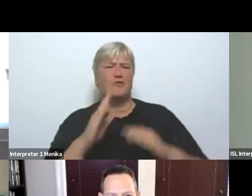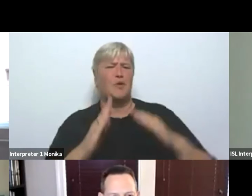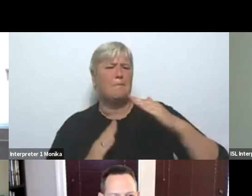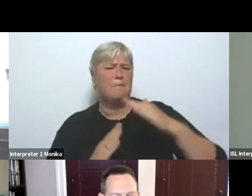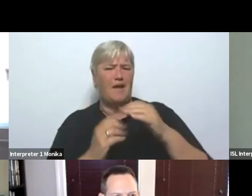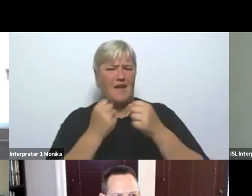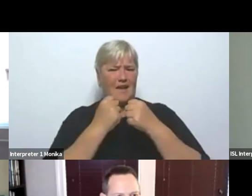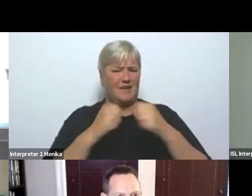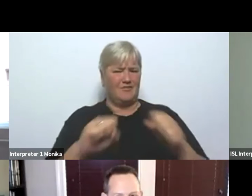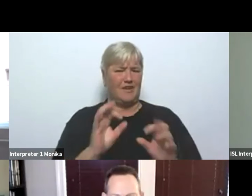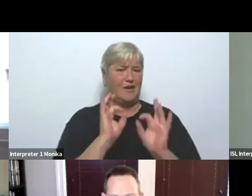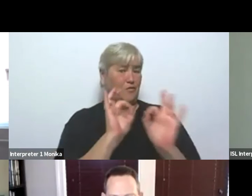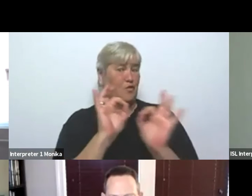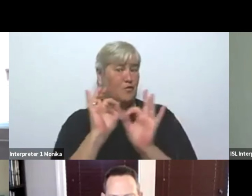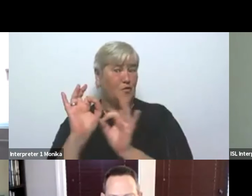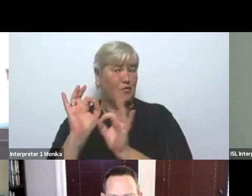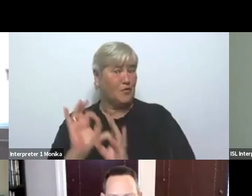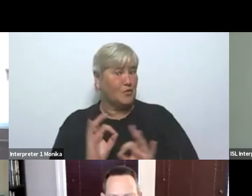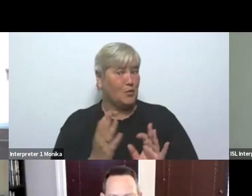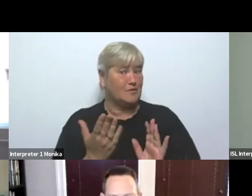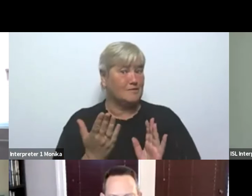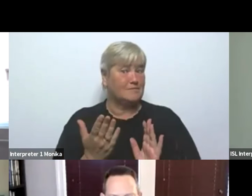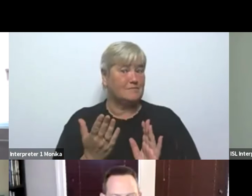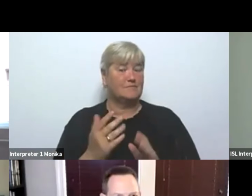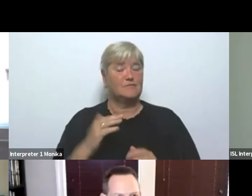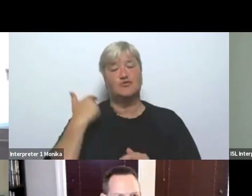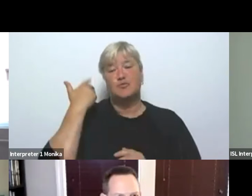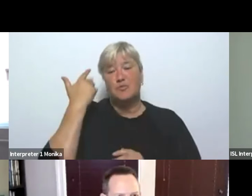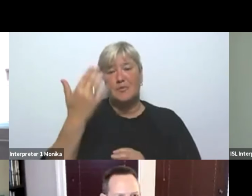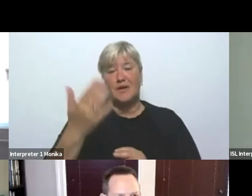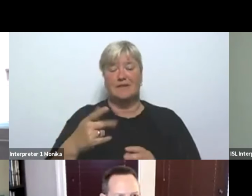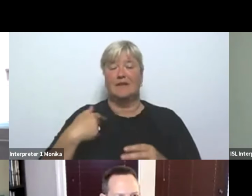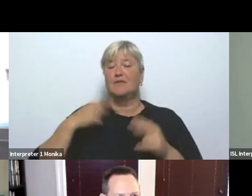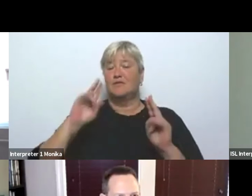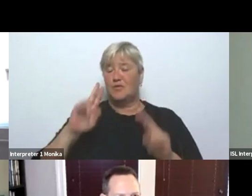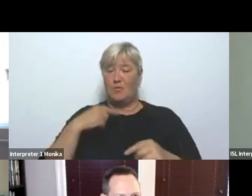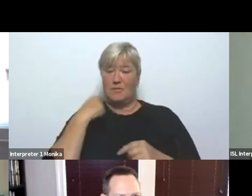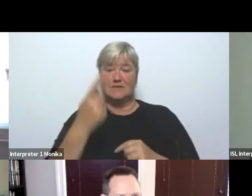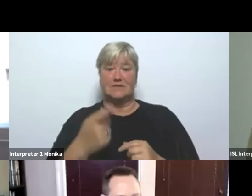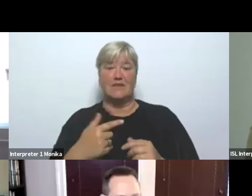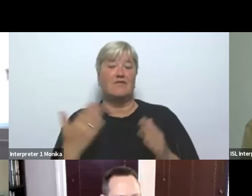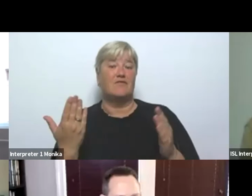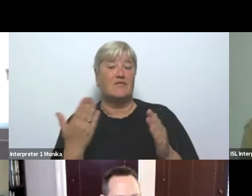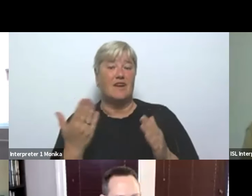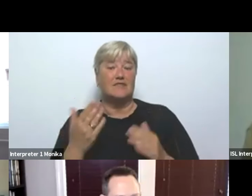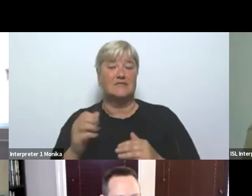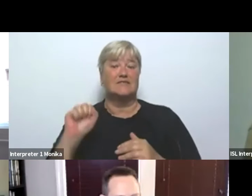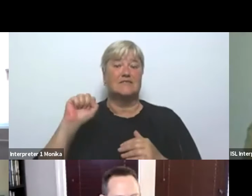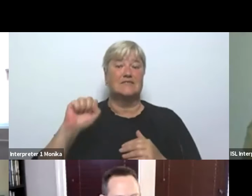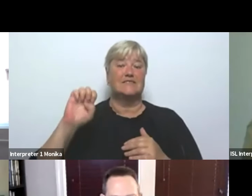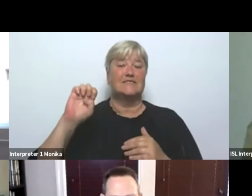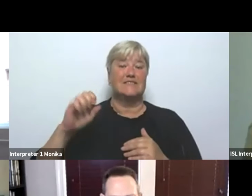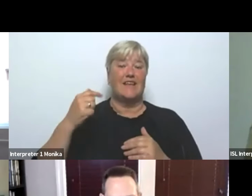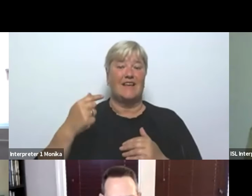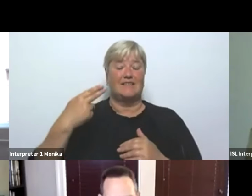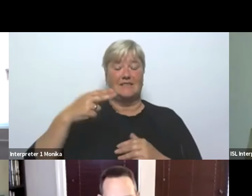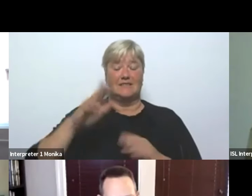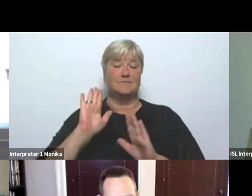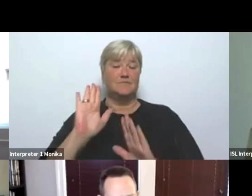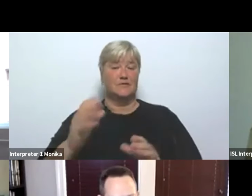dich? Und ich werde nachher nochmal zurückkommen, was es bei Rea ist. Bei Seed liegt sie